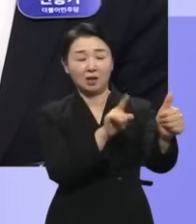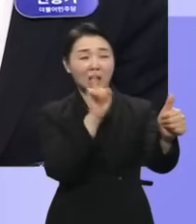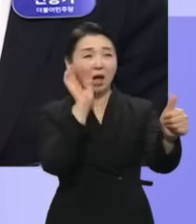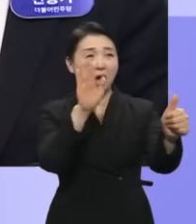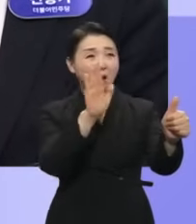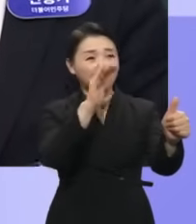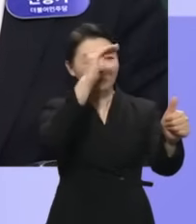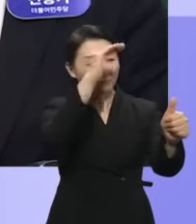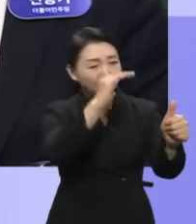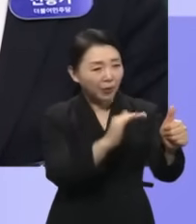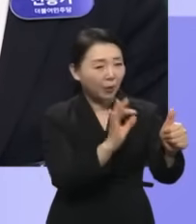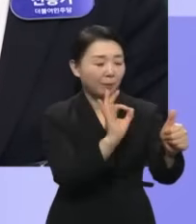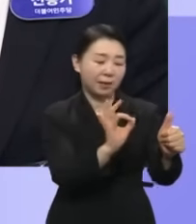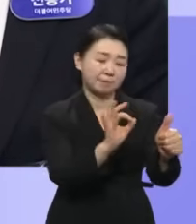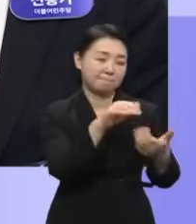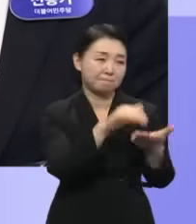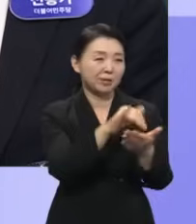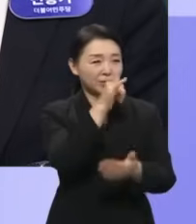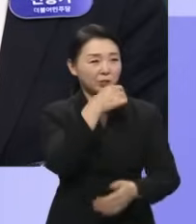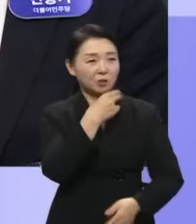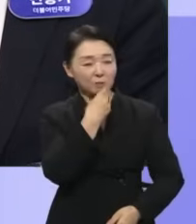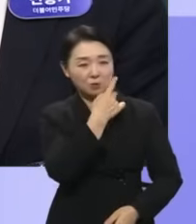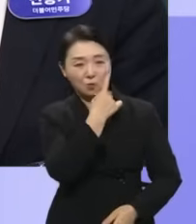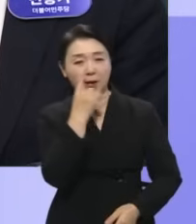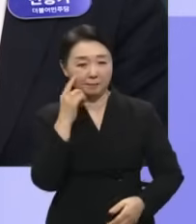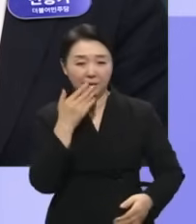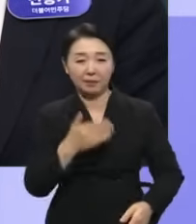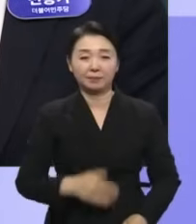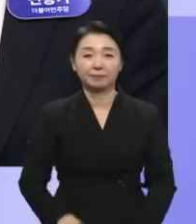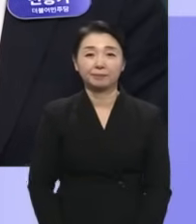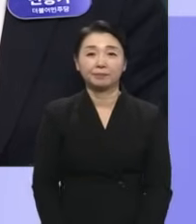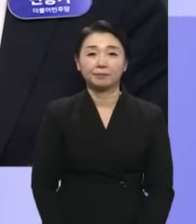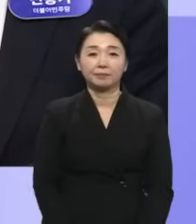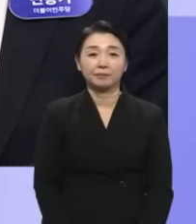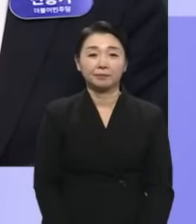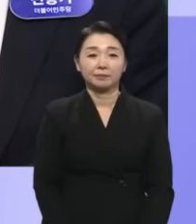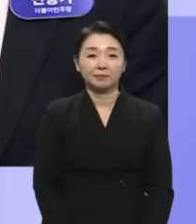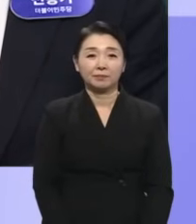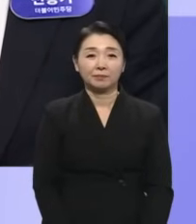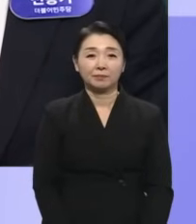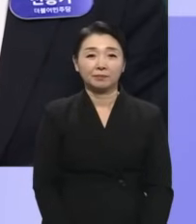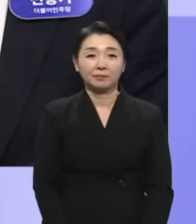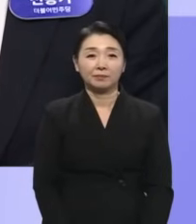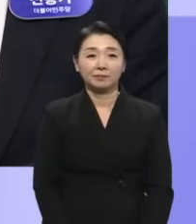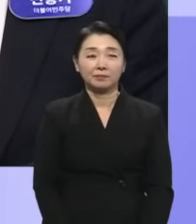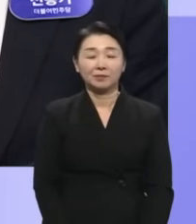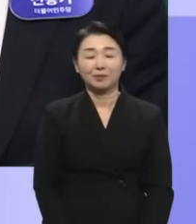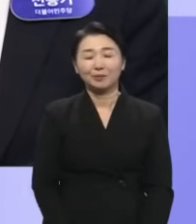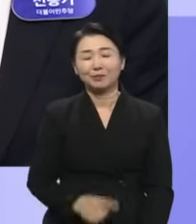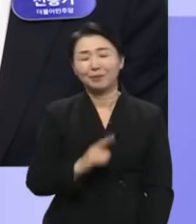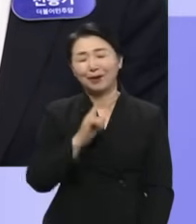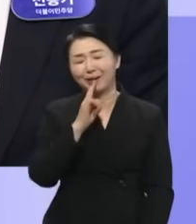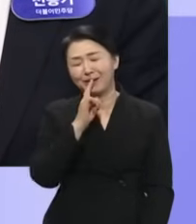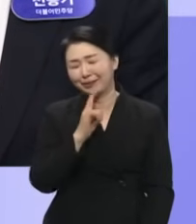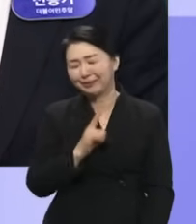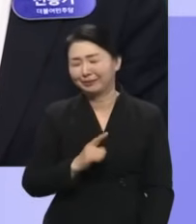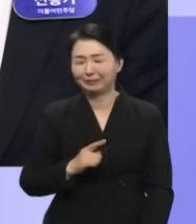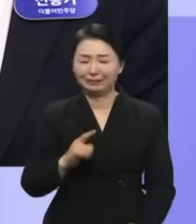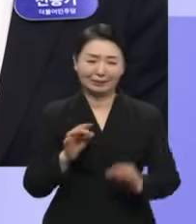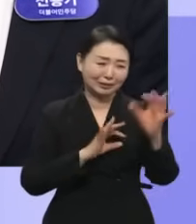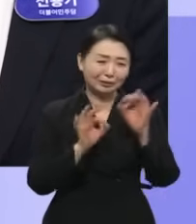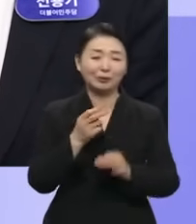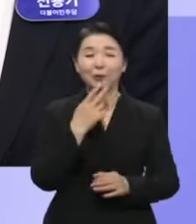지켜보면 뭐 반성을 했는지 아닌지도 좀 알 수가 있겠죠 사실 이런 논란은 좀 불거지지 않아도래 논란인데 또